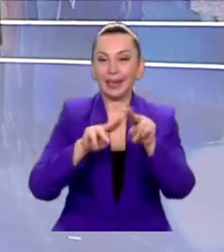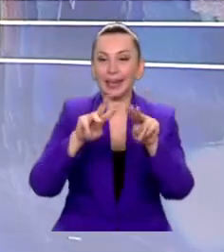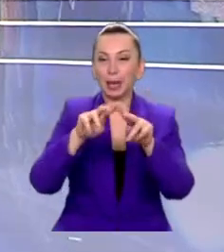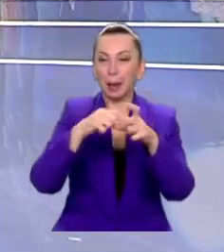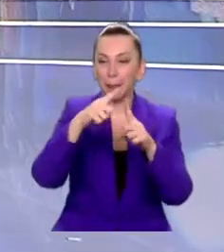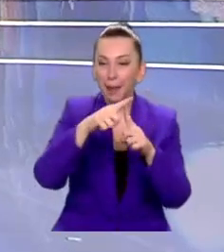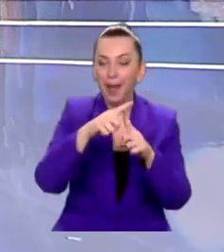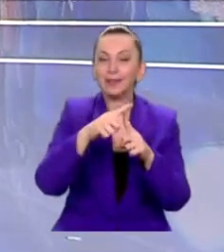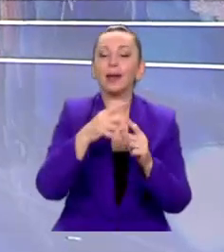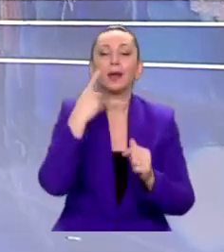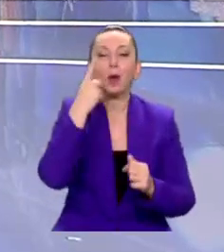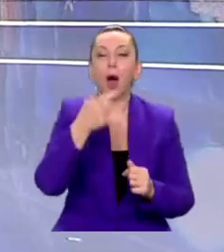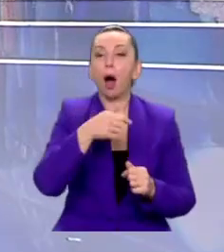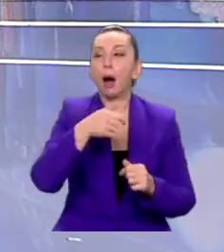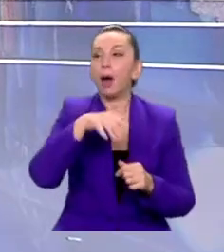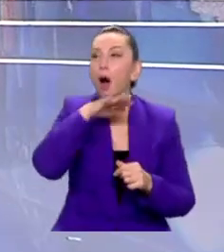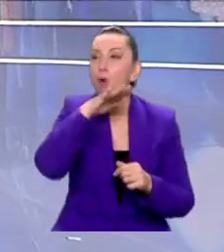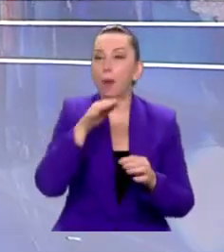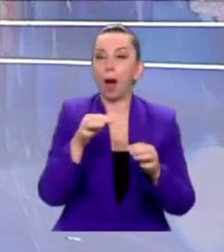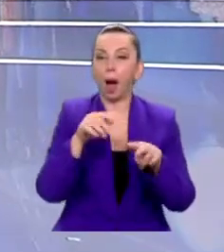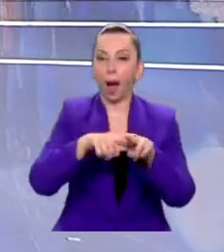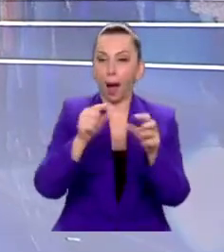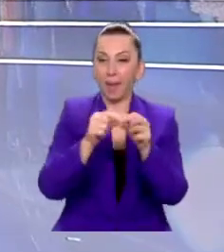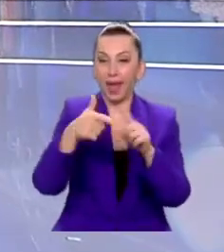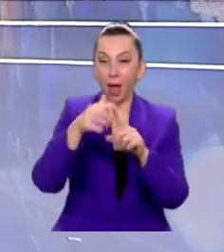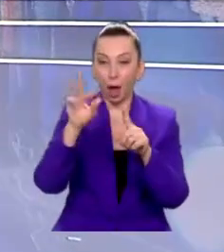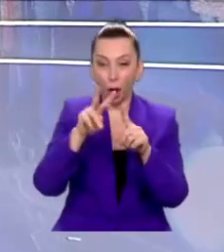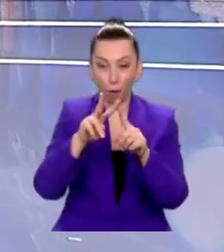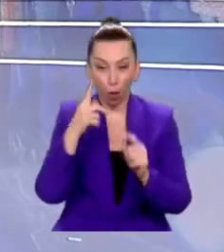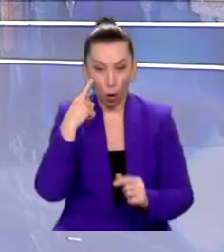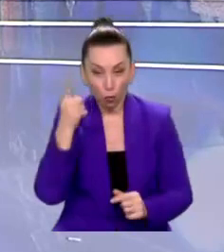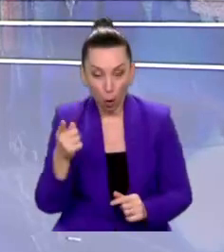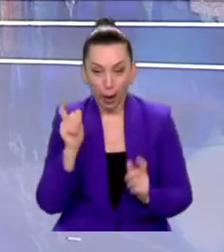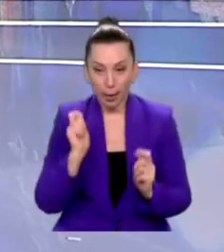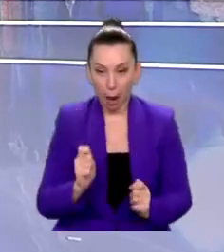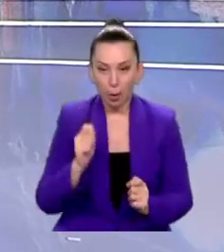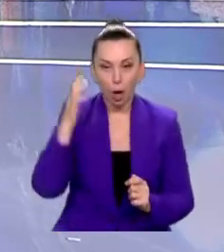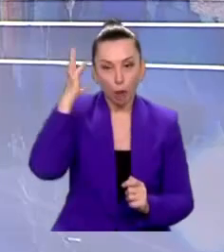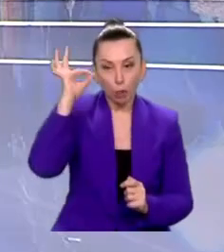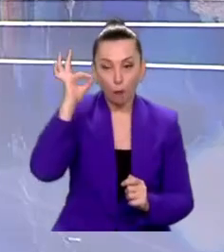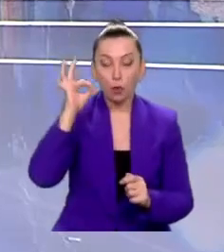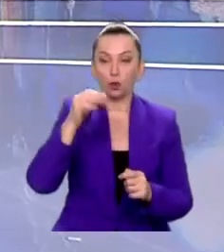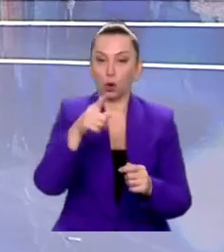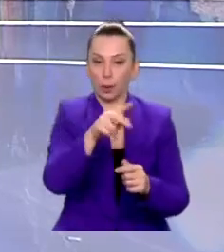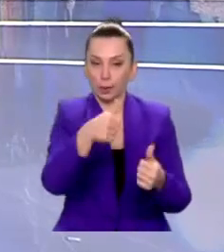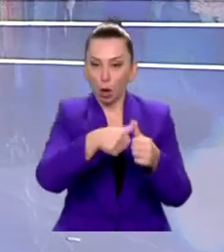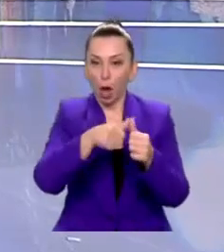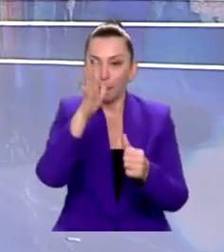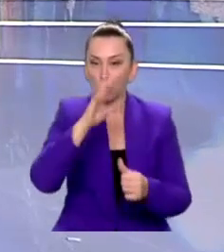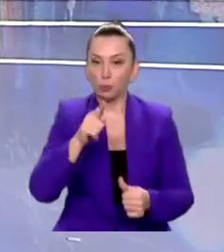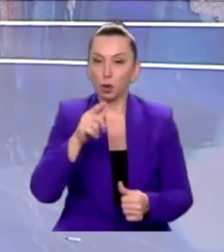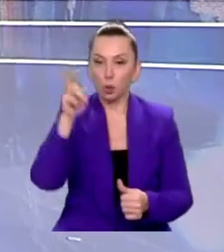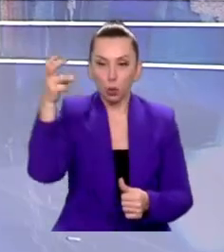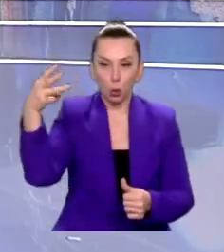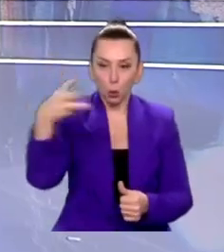kurmak için Avrupa Birliği fonu sağlayacaklarını söyleyen Profesör çifte tam 500.000 Euro verdi ama onlara bir